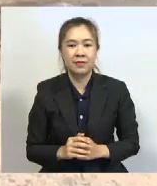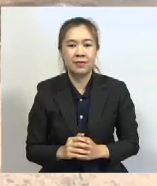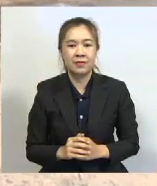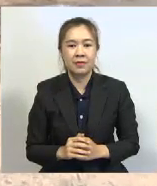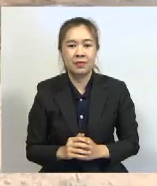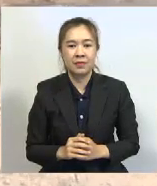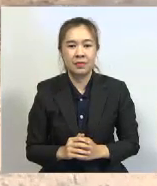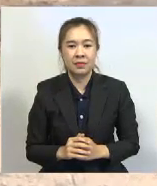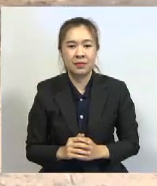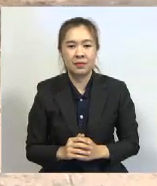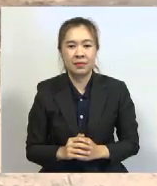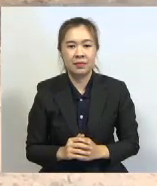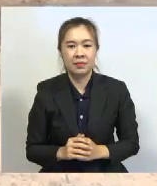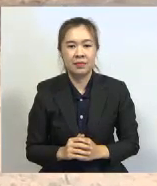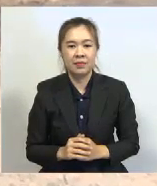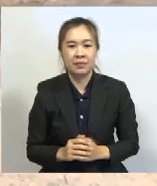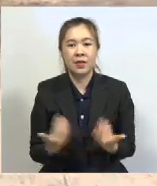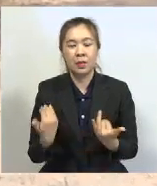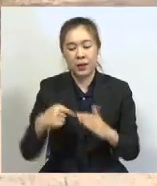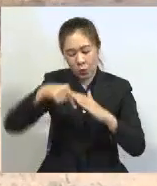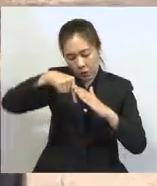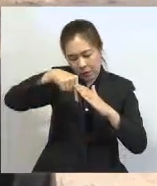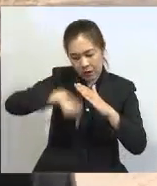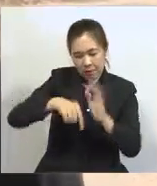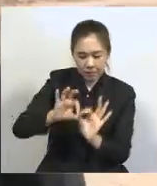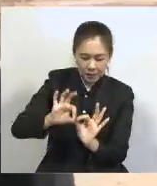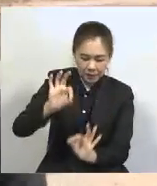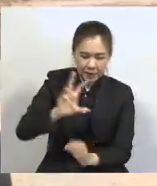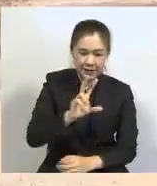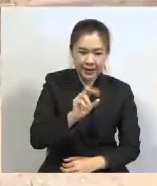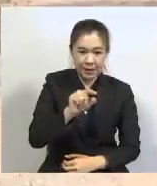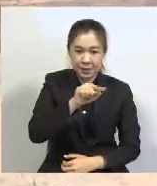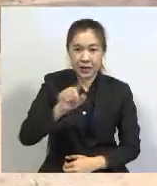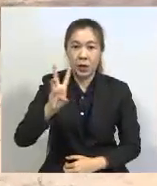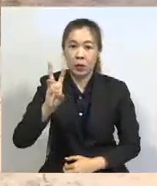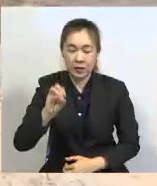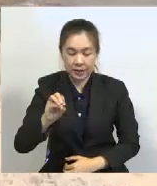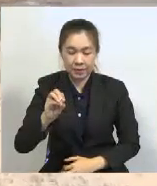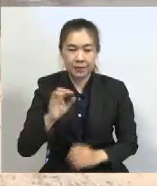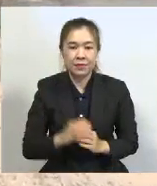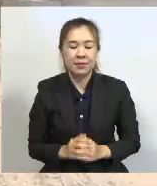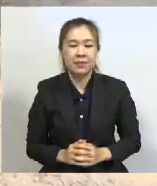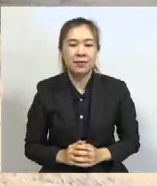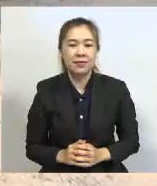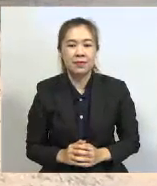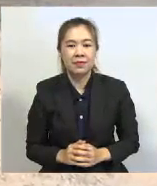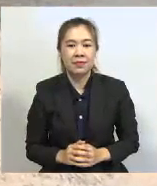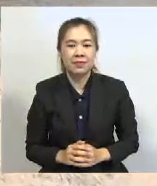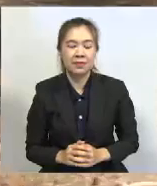60ถึง3 30ถึง60เมตร 30ถึง60เมตรแล้วแต่ขนาดความลึก ครับ